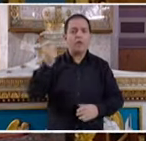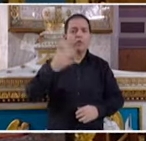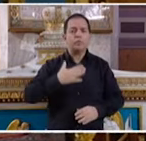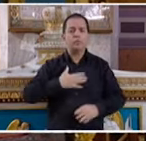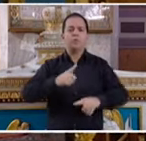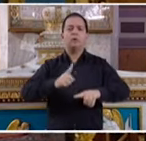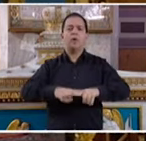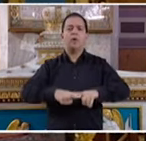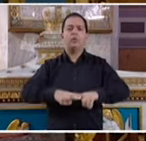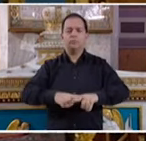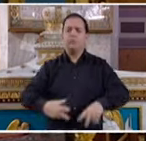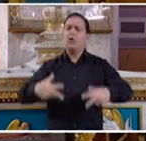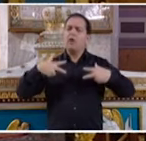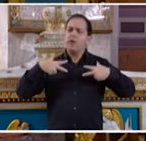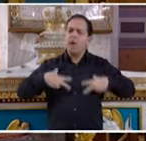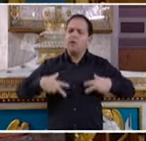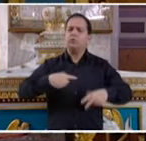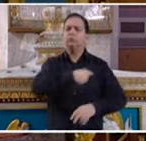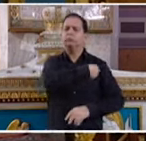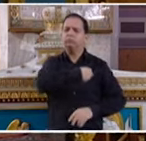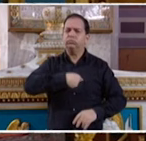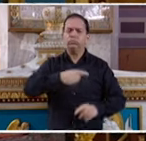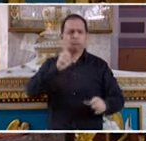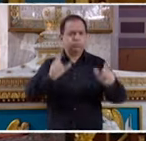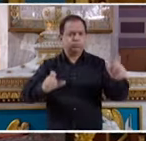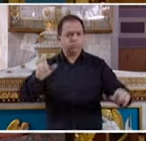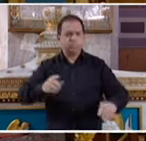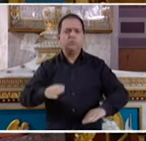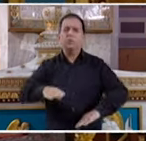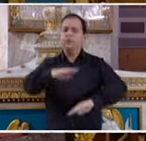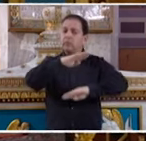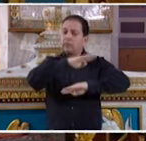Πάσης αρχής και εξουσίας εν αυτό